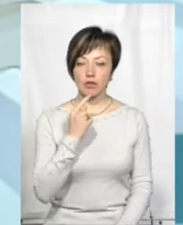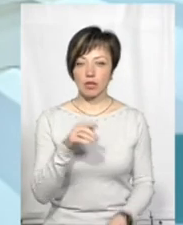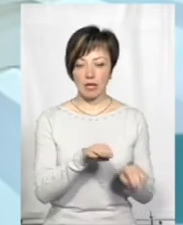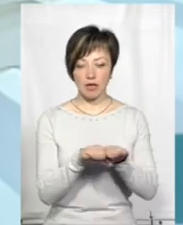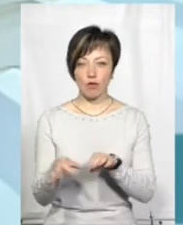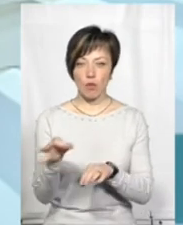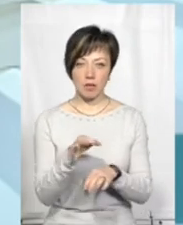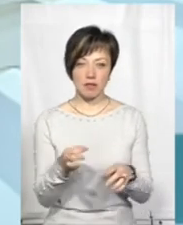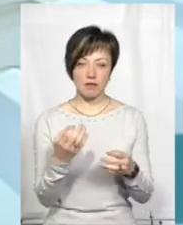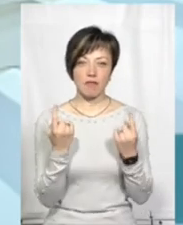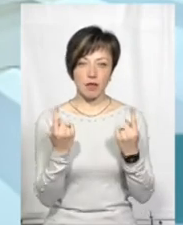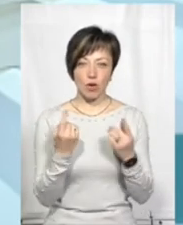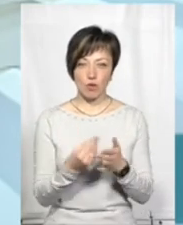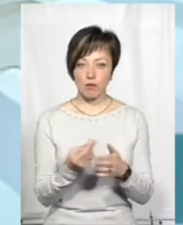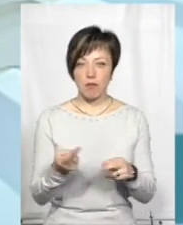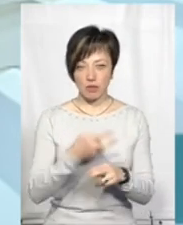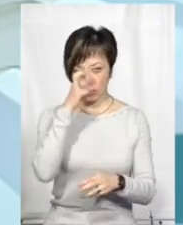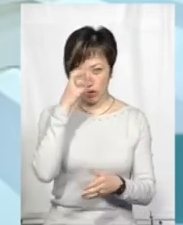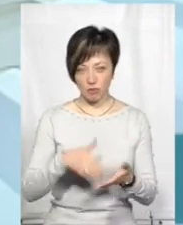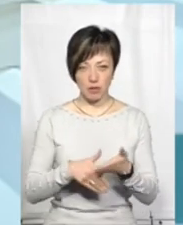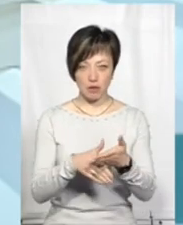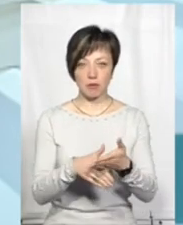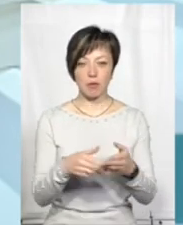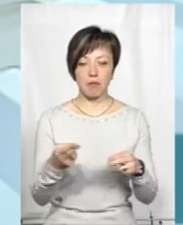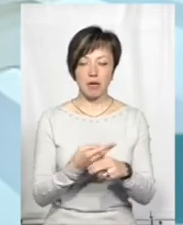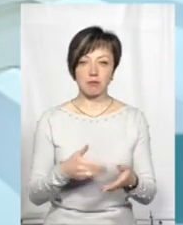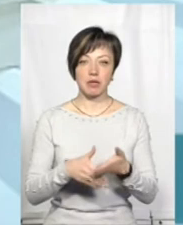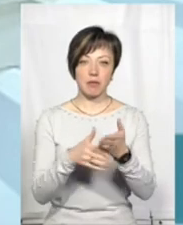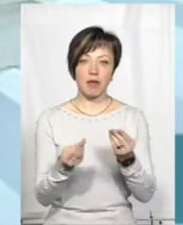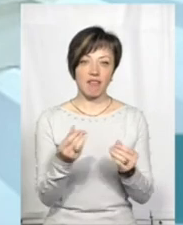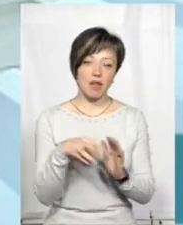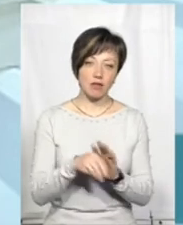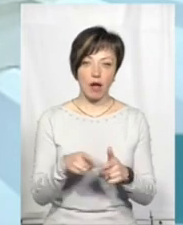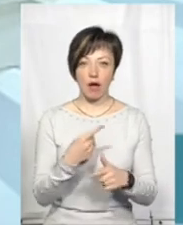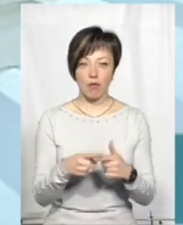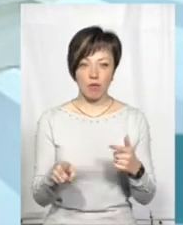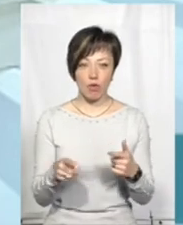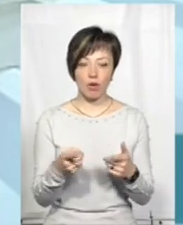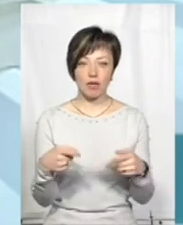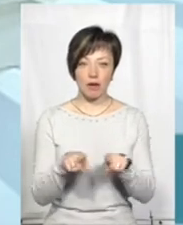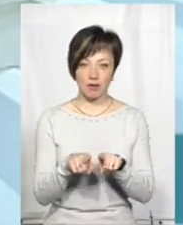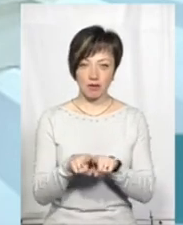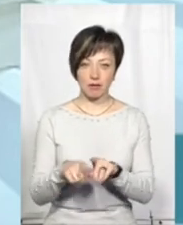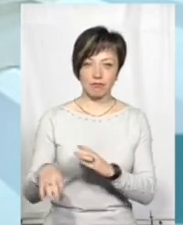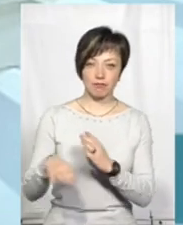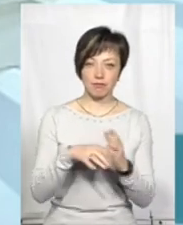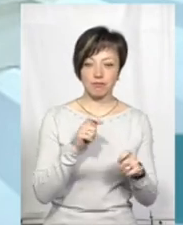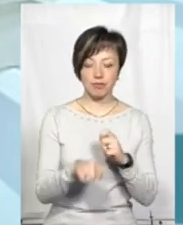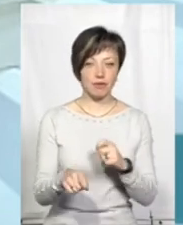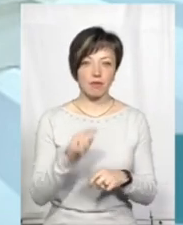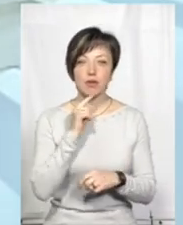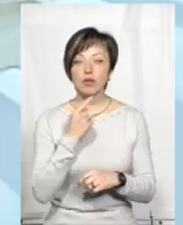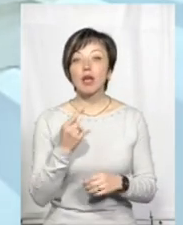кошти, значні, без підтримки з державного бюджету, без підтримки інвесторів або концесіонерів, такі речі запустити буде